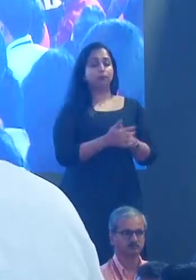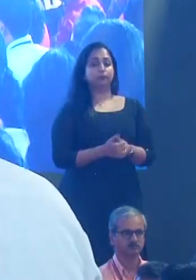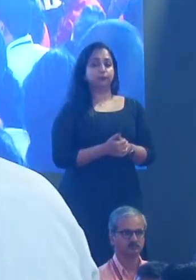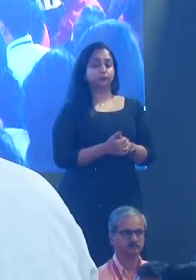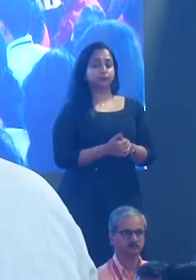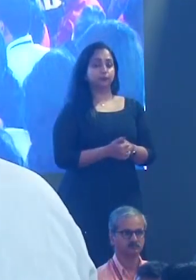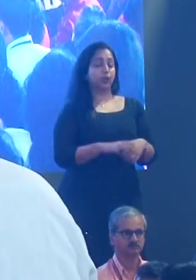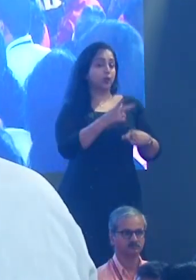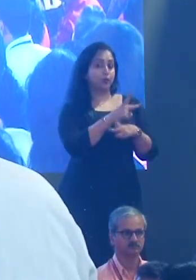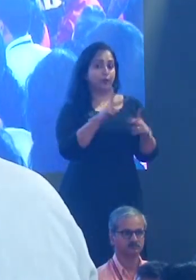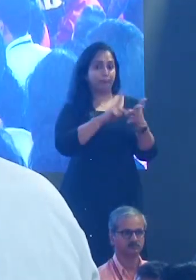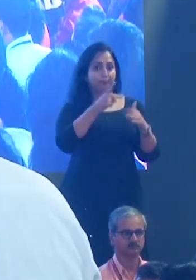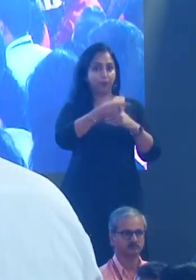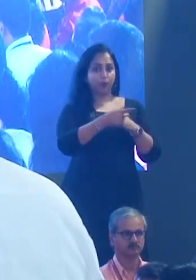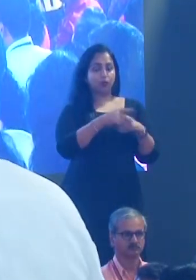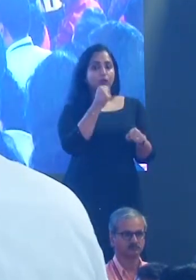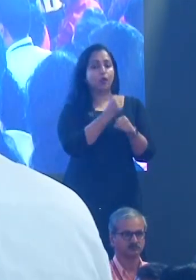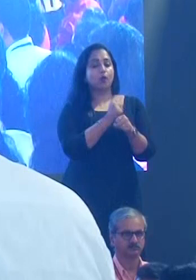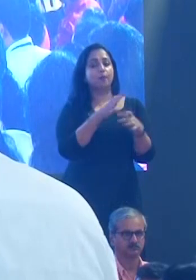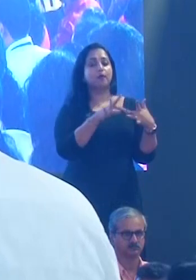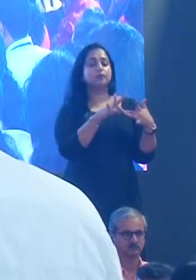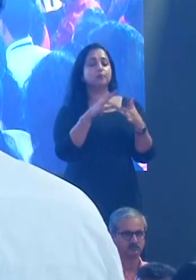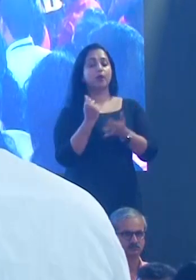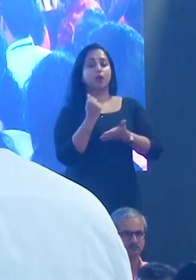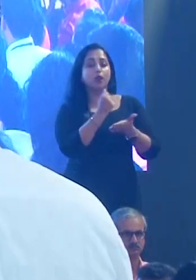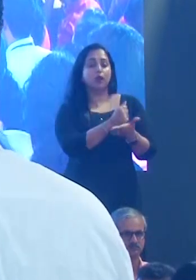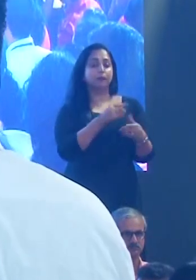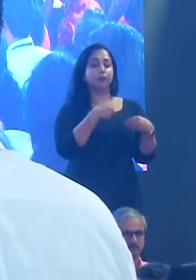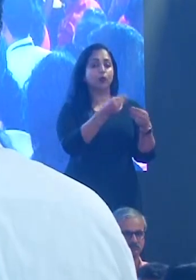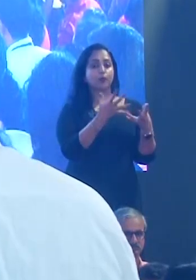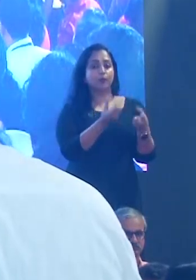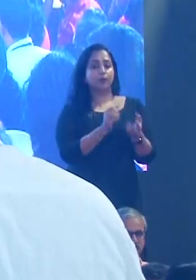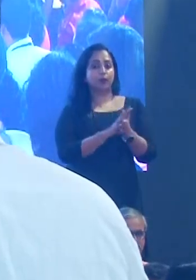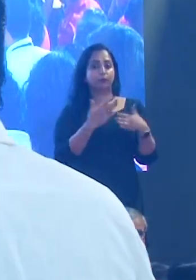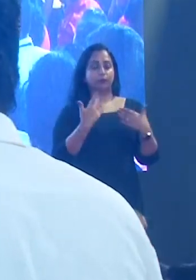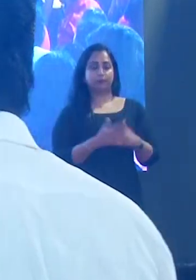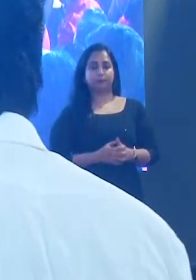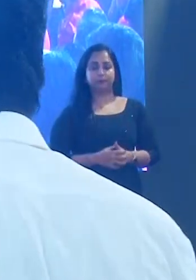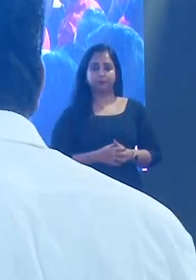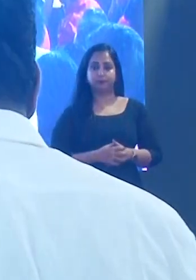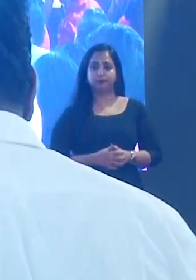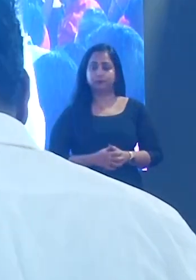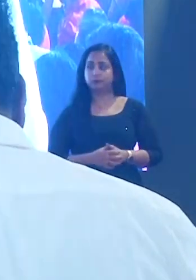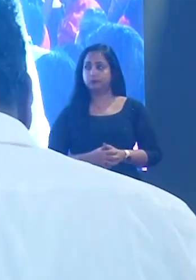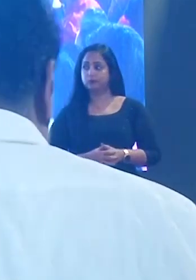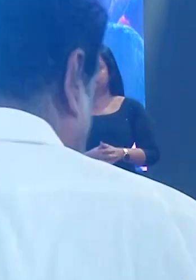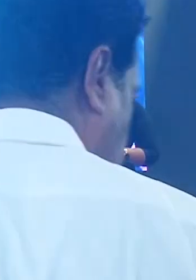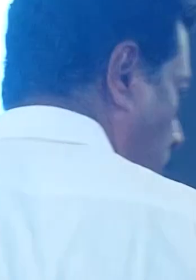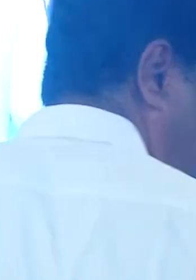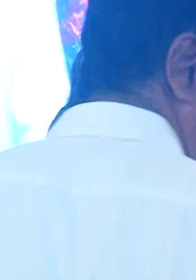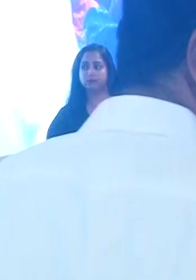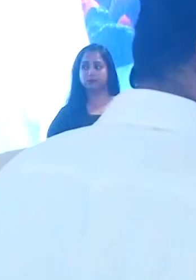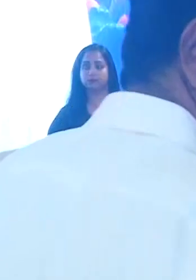നൽകുന്ന പ്രോജക്റ്റുകൾക്ക് ഗവൺമെൻറ് പ്രത്യേക സഹായം നൽകണം എന്നാണ് എനിക്ക് ഈ ഘട്ടത്തിൽ പറയാനുള്ളത്.